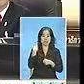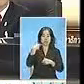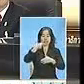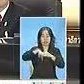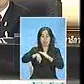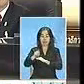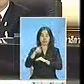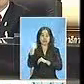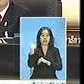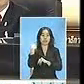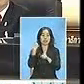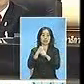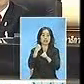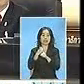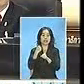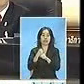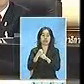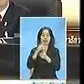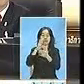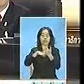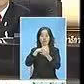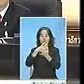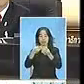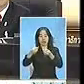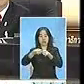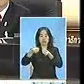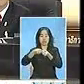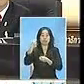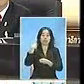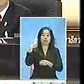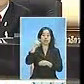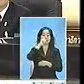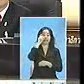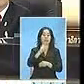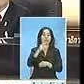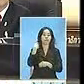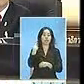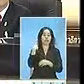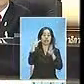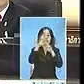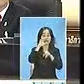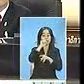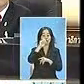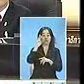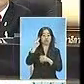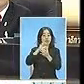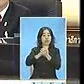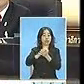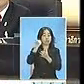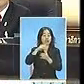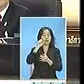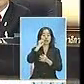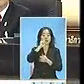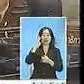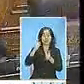อบกระทำการรับนโยบายกันกับใครบางคนก็มีอย่างนี้ก็เรียกสว.ผัวเมียไม่ได้คงต้องเรียกสว.กิ๊กสิ